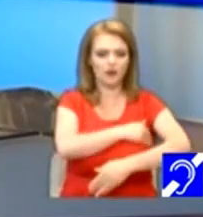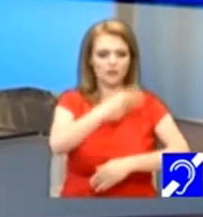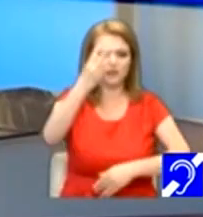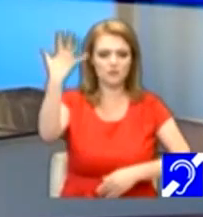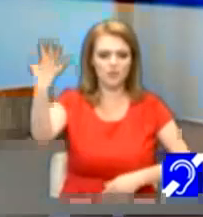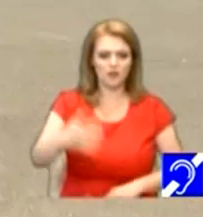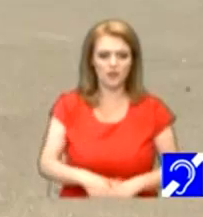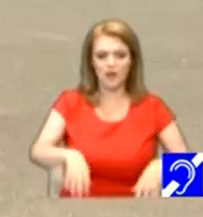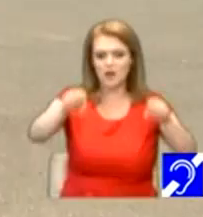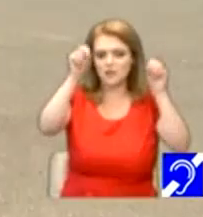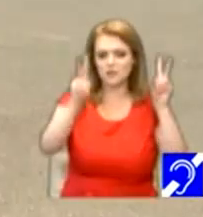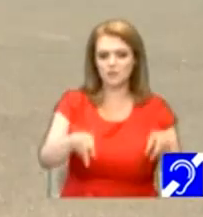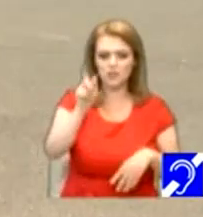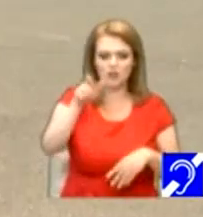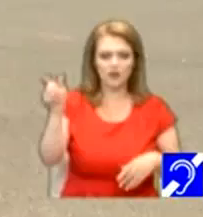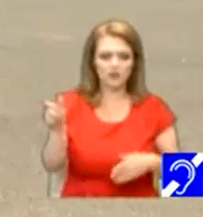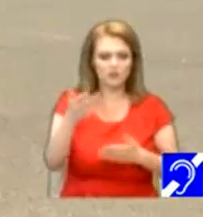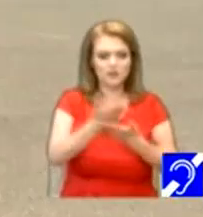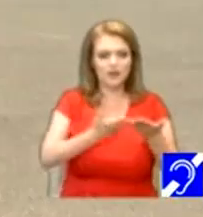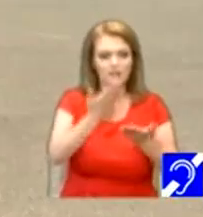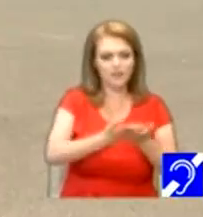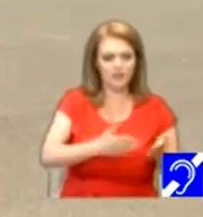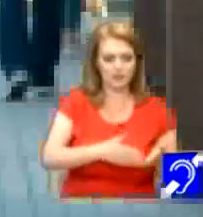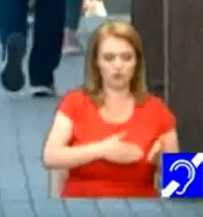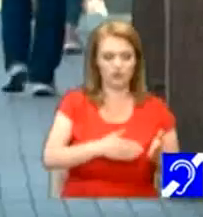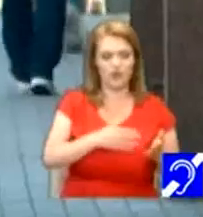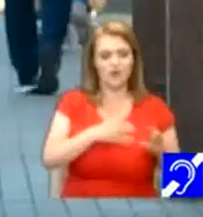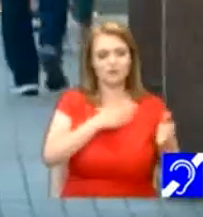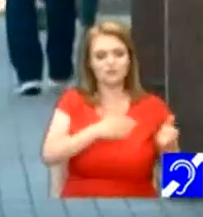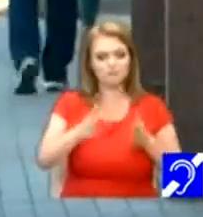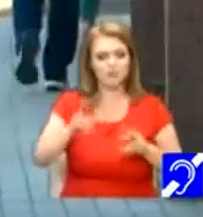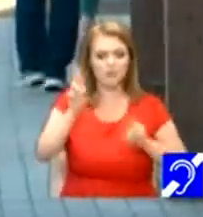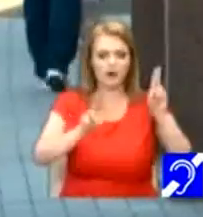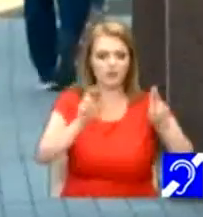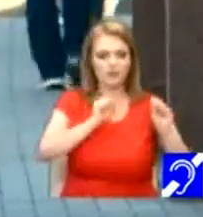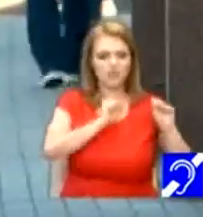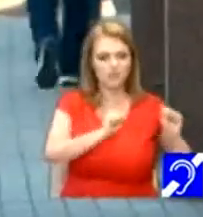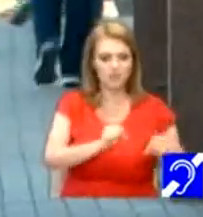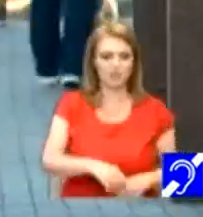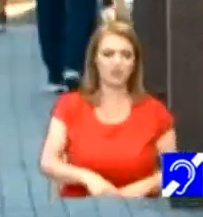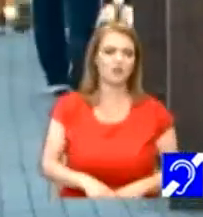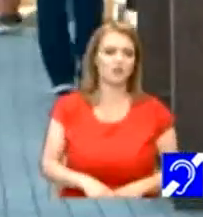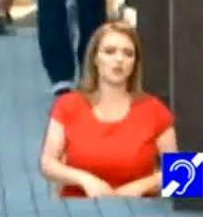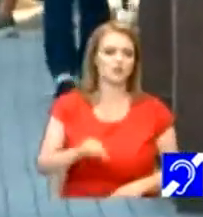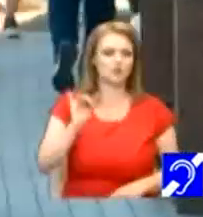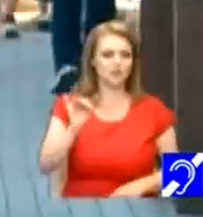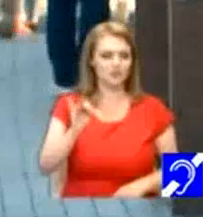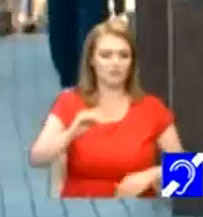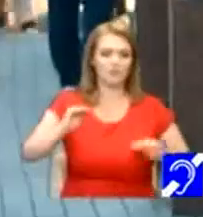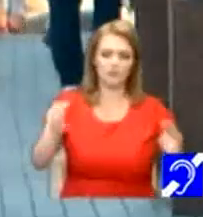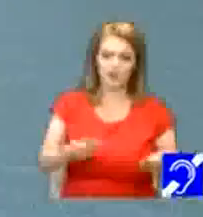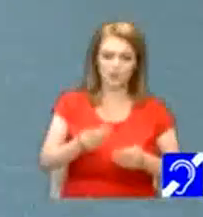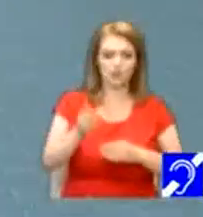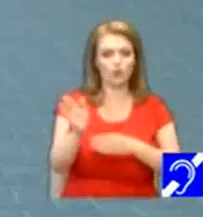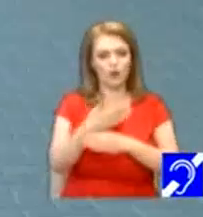Celsius. Specialiștii recomandă respectarea măsurilor de protecție pentru a preveni efectele negative ale caniculei și insolației